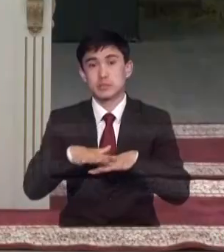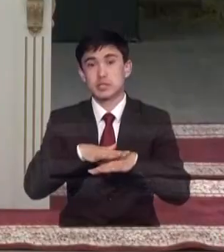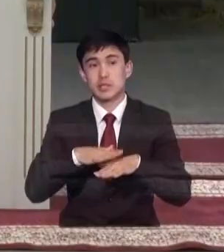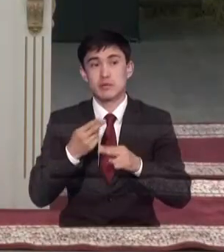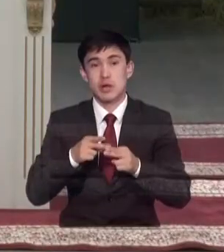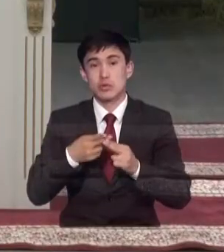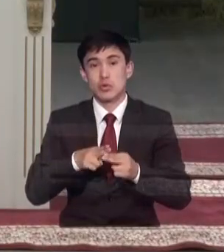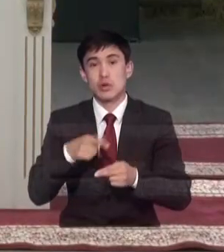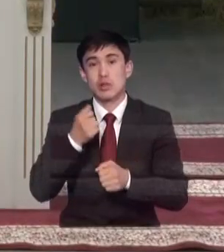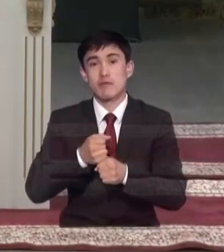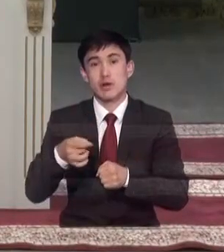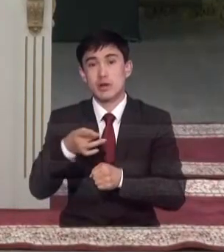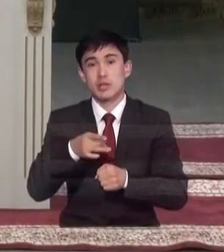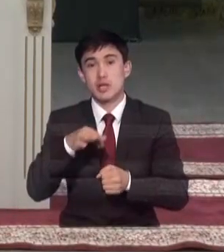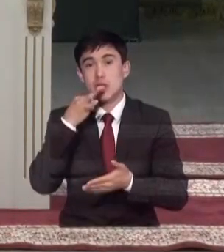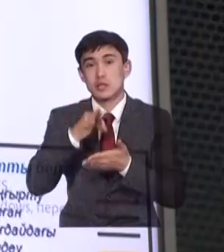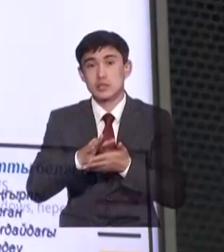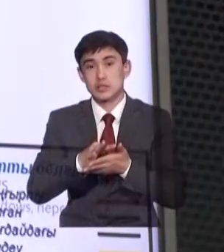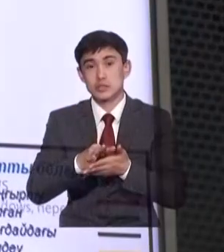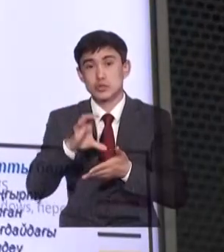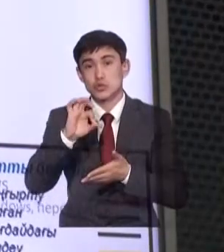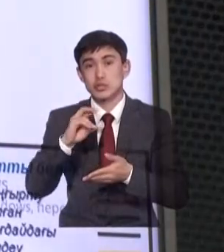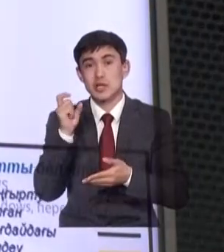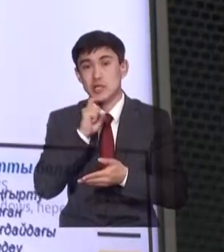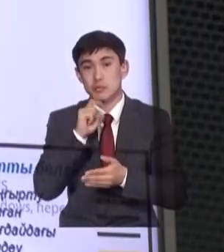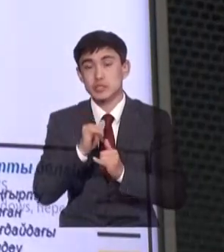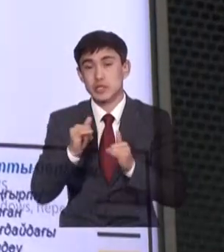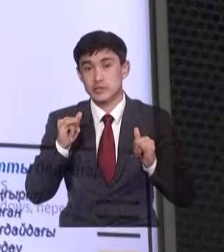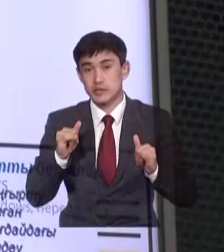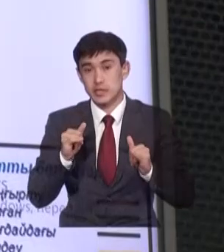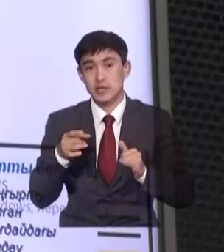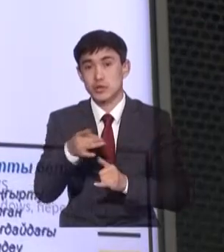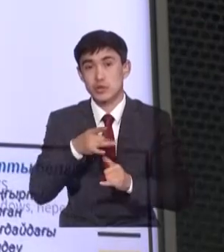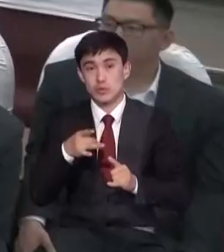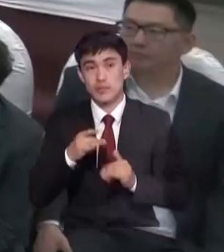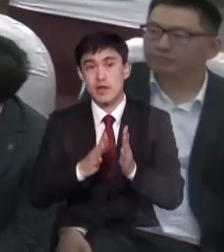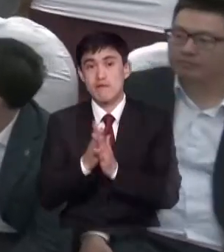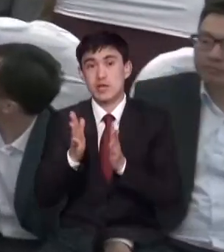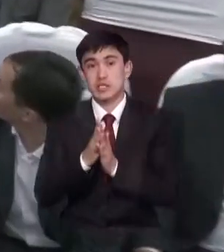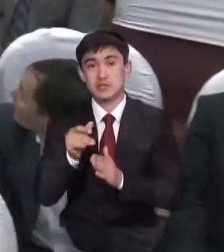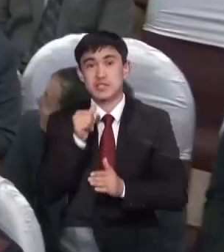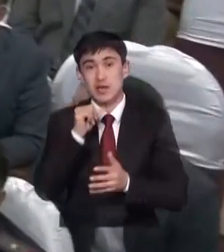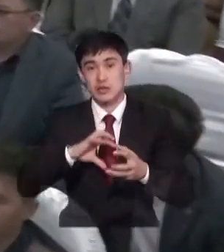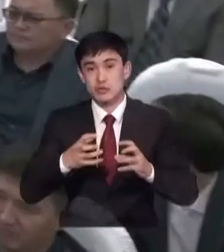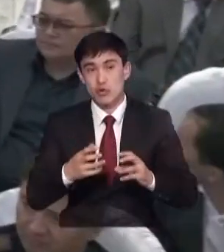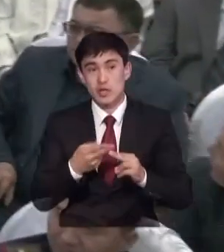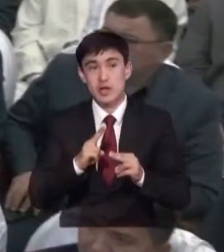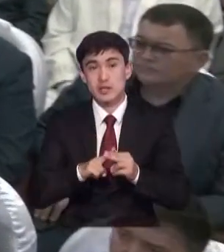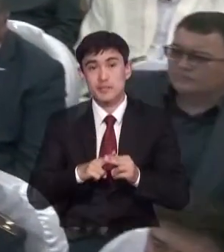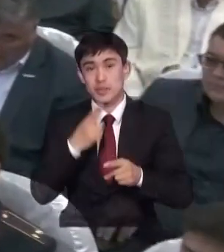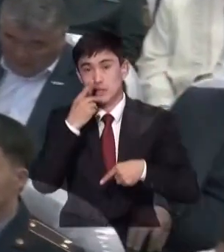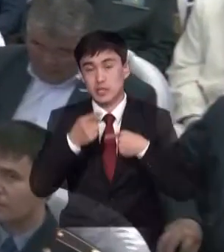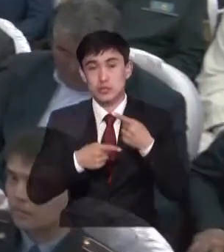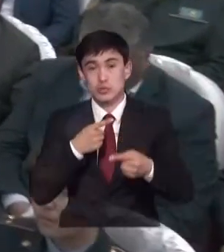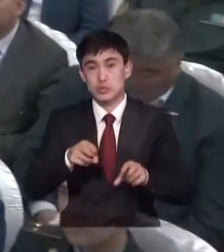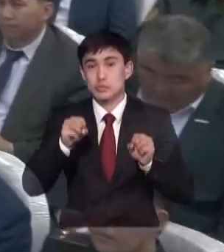в ходе которой глава края доложил о ходе социально-экономического развития региона. Выращивание сахарной свеклы является